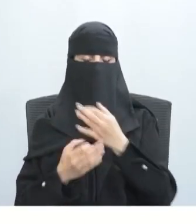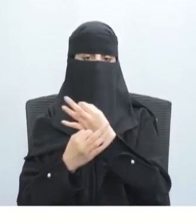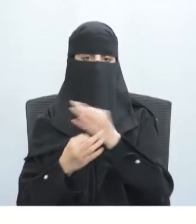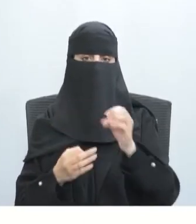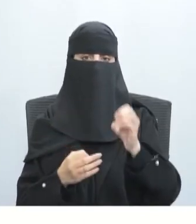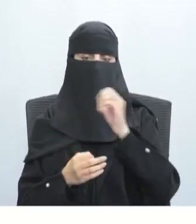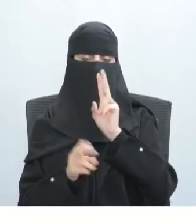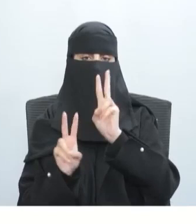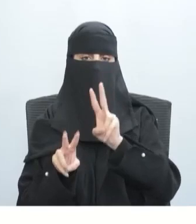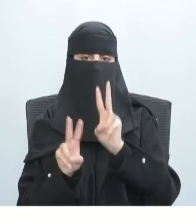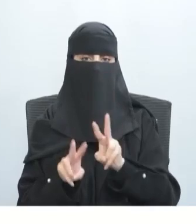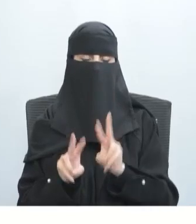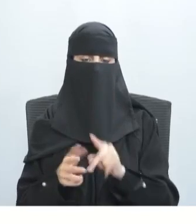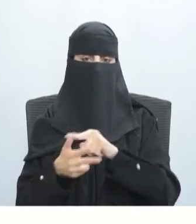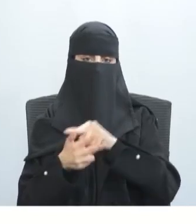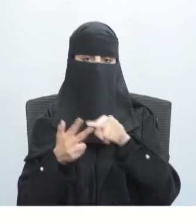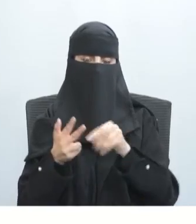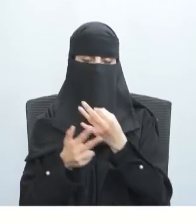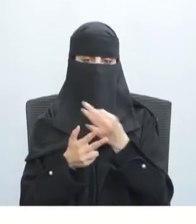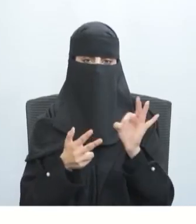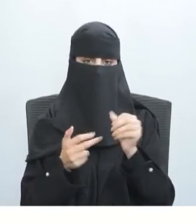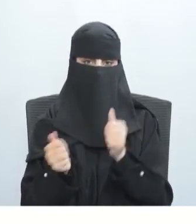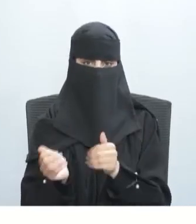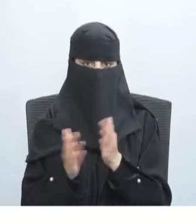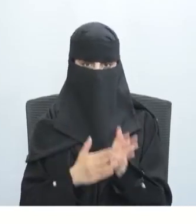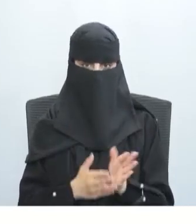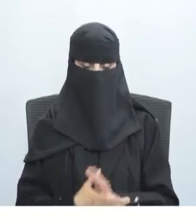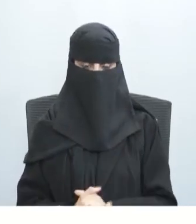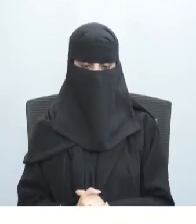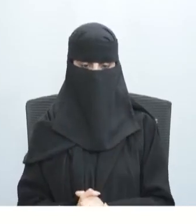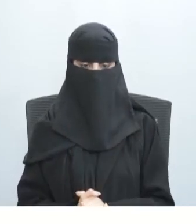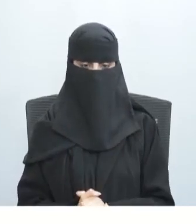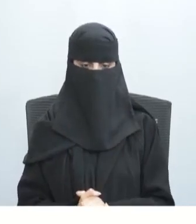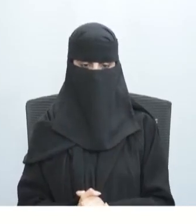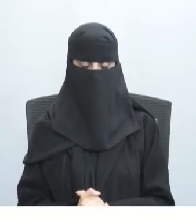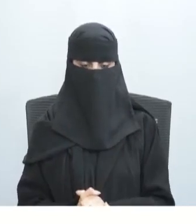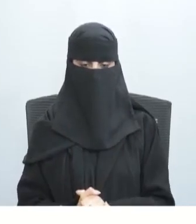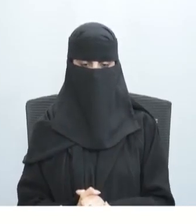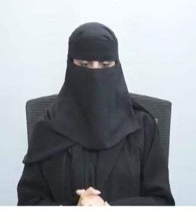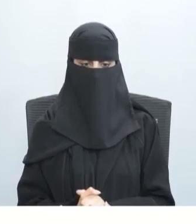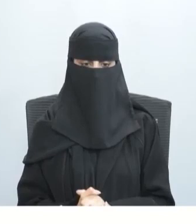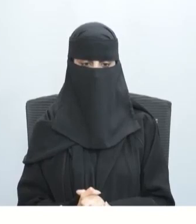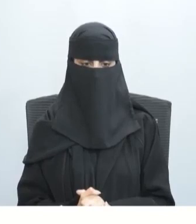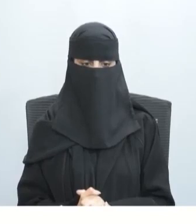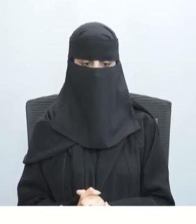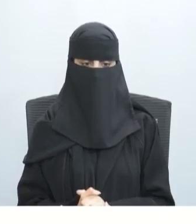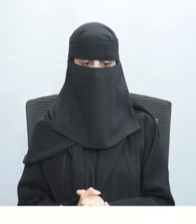ستعطي نفس النتيجه لو طبقت الطريقه الاولى او الثانيه او الثالثه كل طريقه ستعطيك نفس